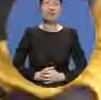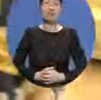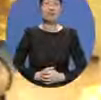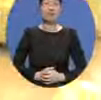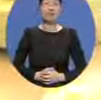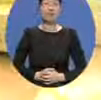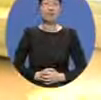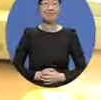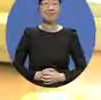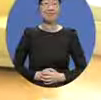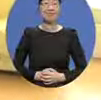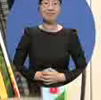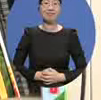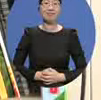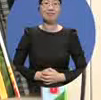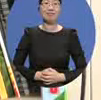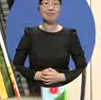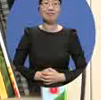네.